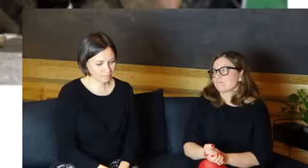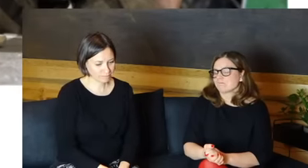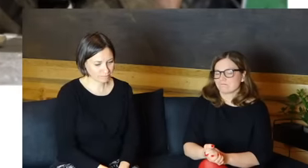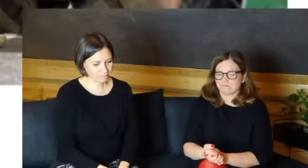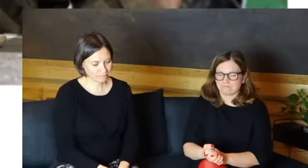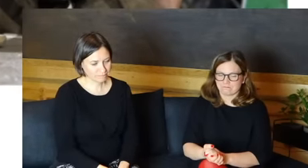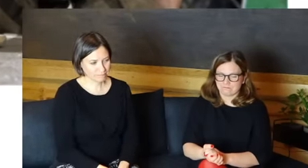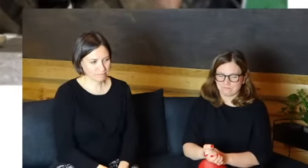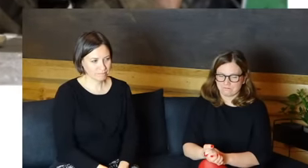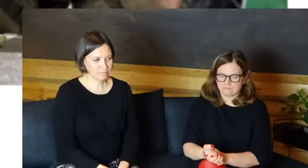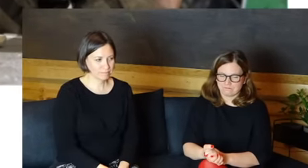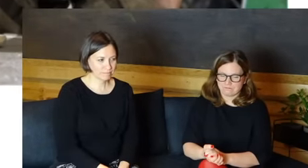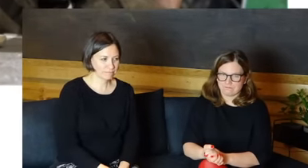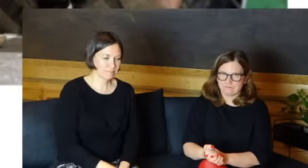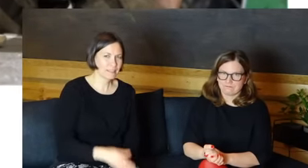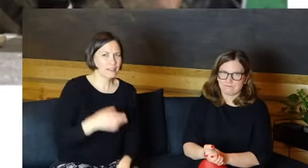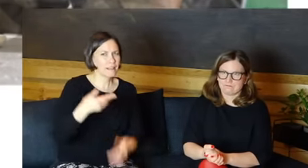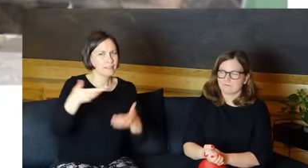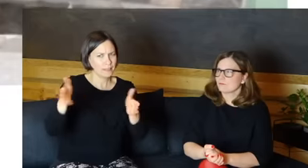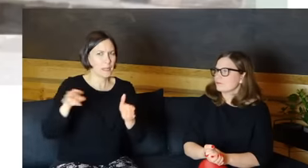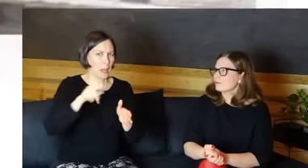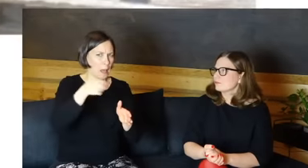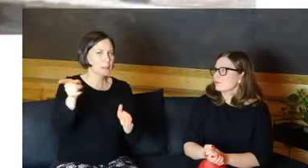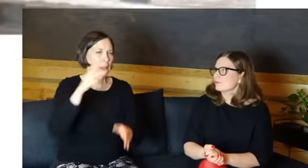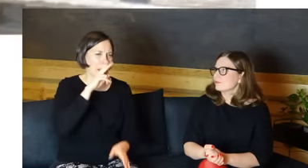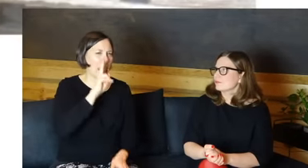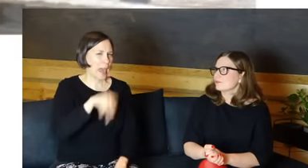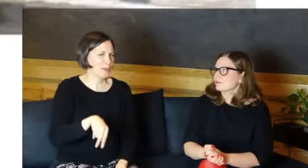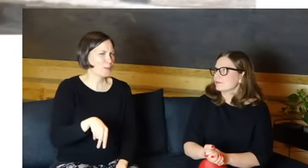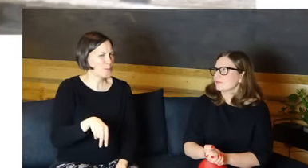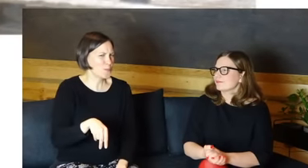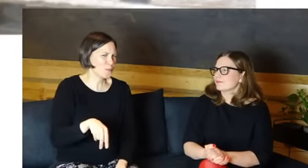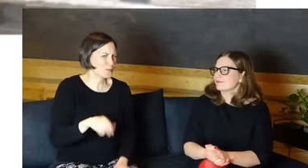55,000? Tilat nähneenä. En tiedä.